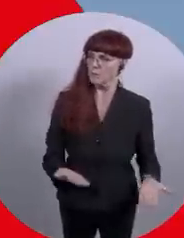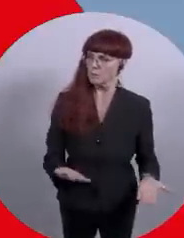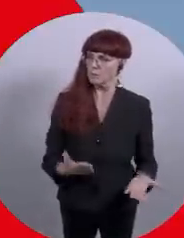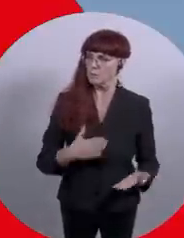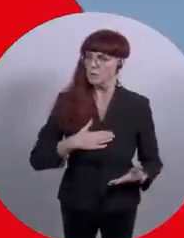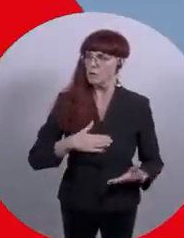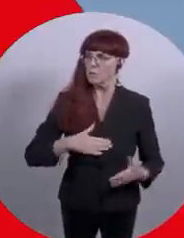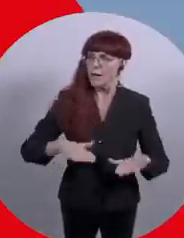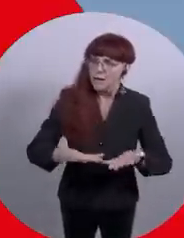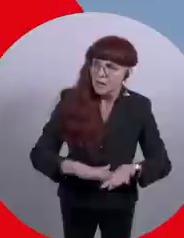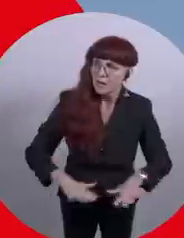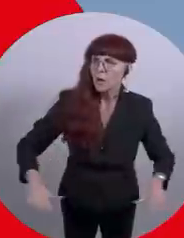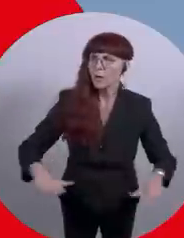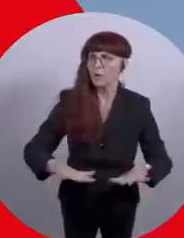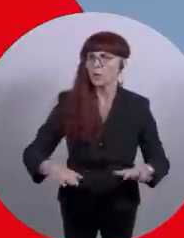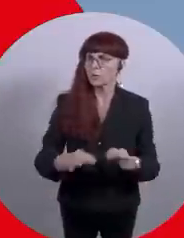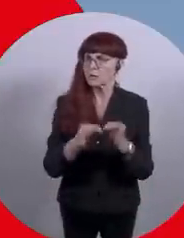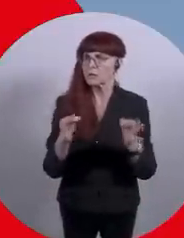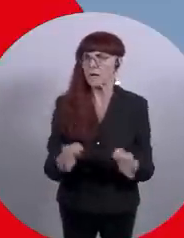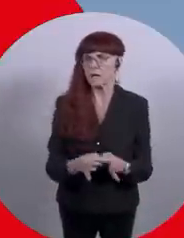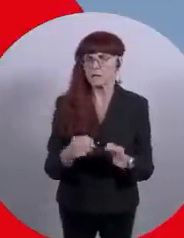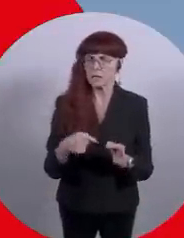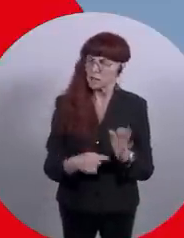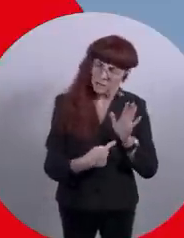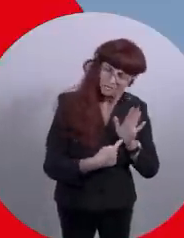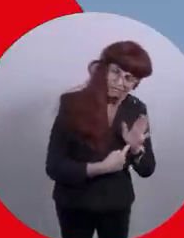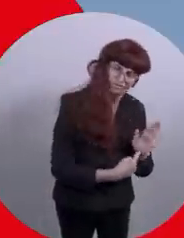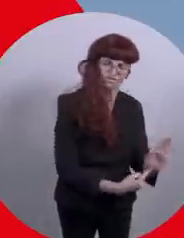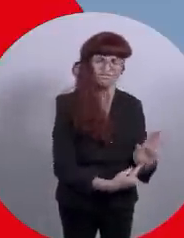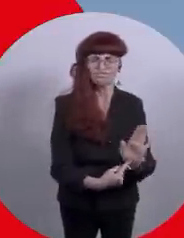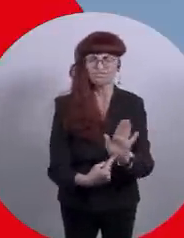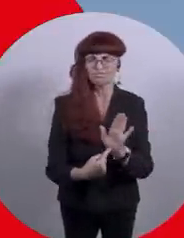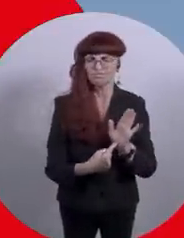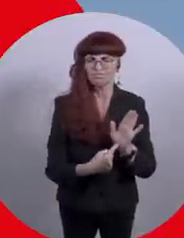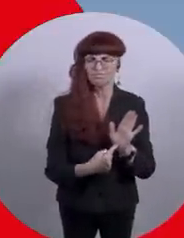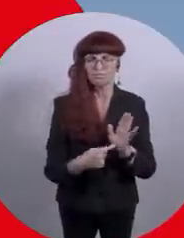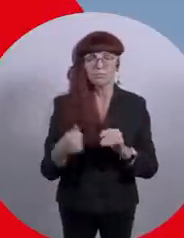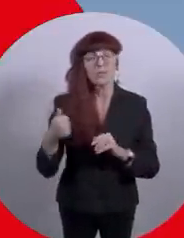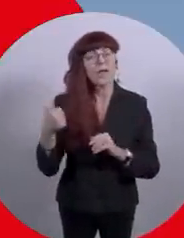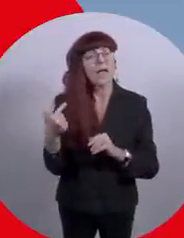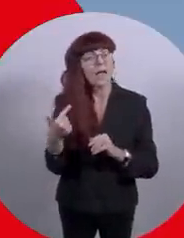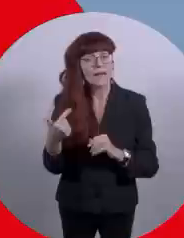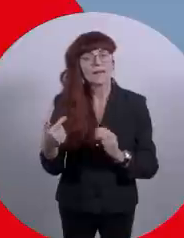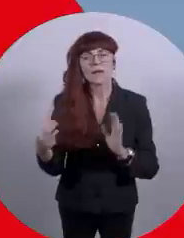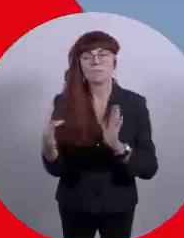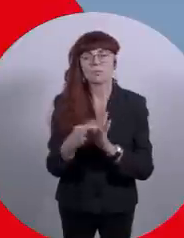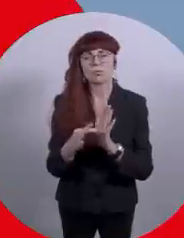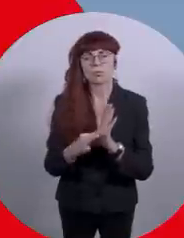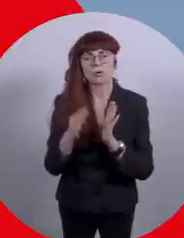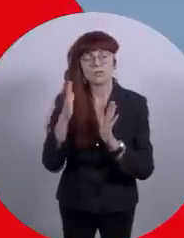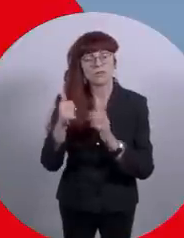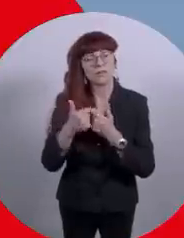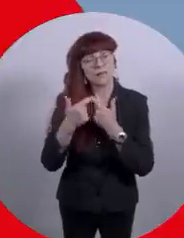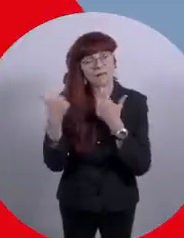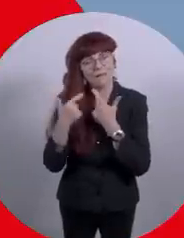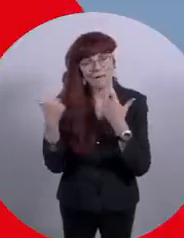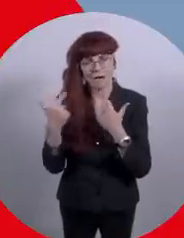ein die ich heute auch in einigen Punkten erläutern werde